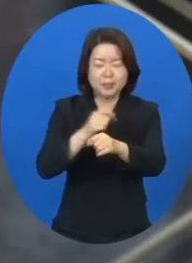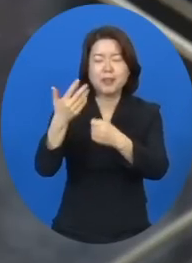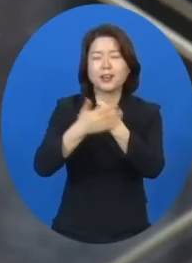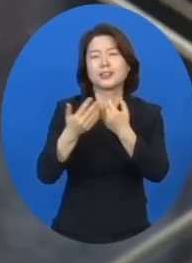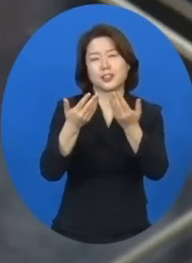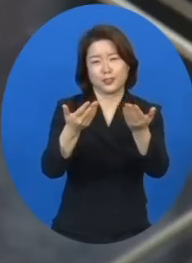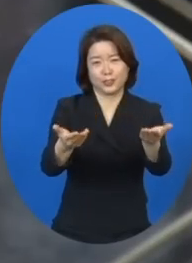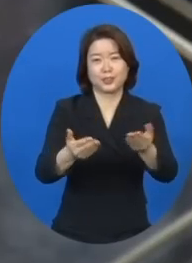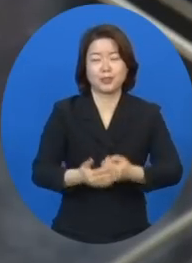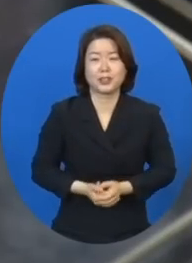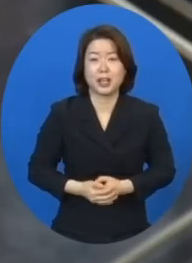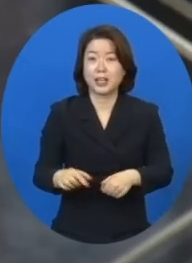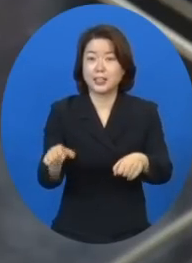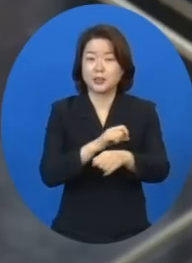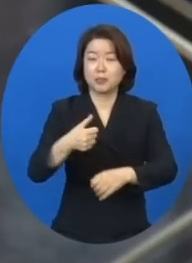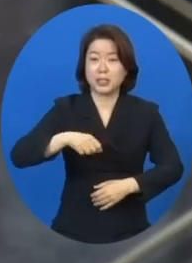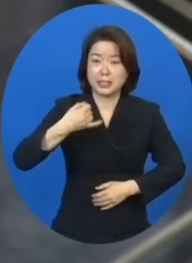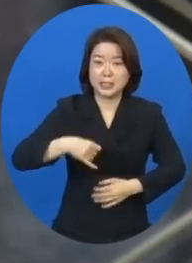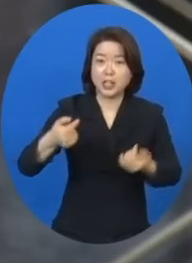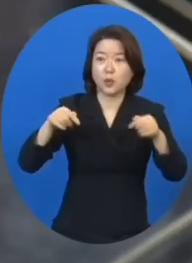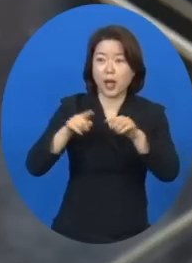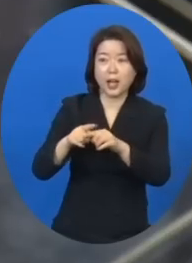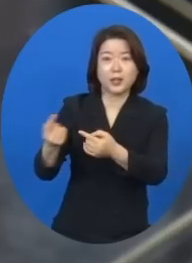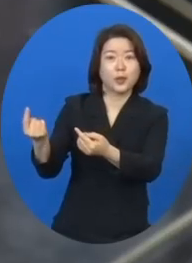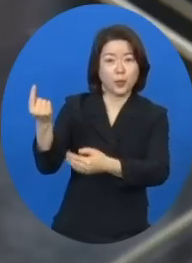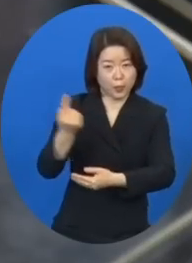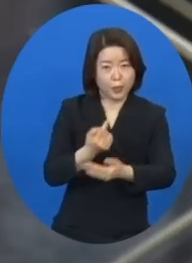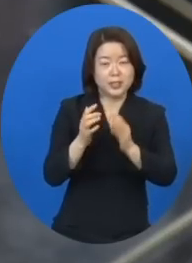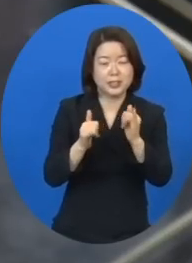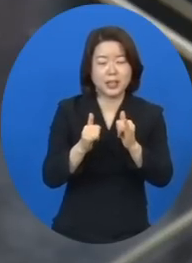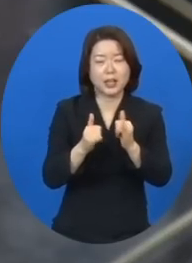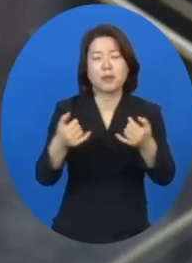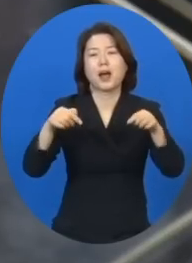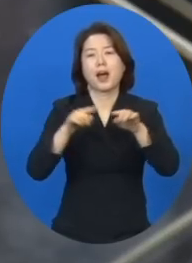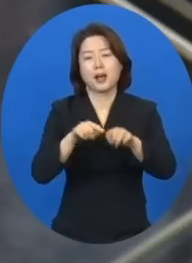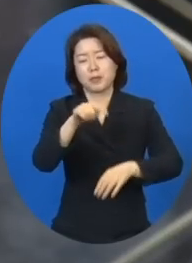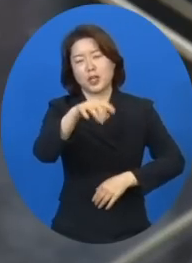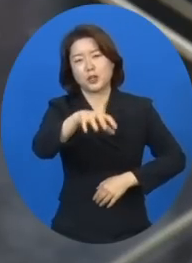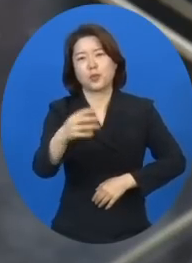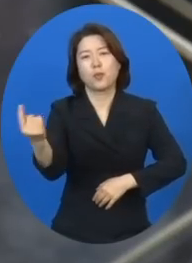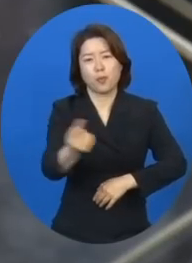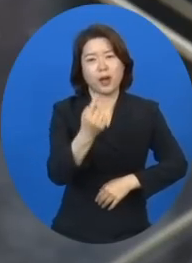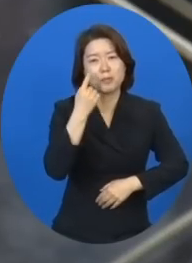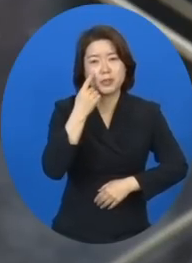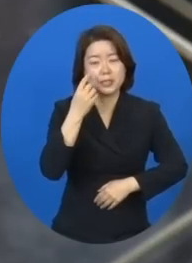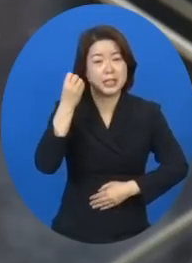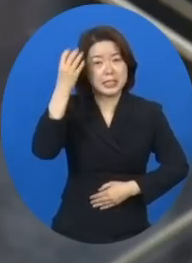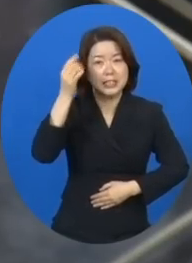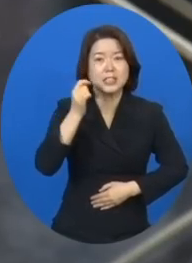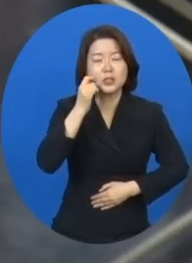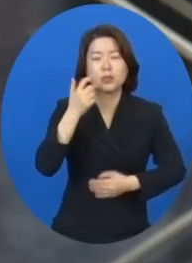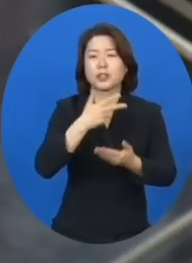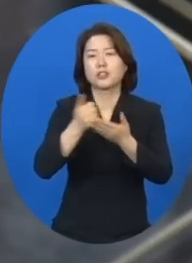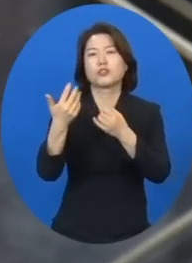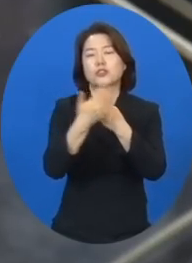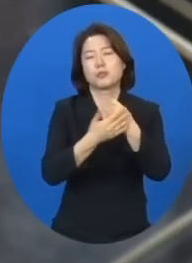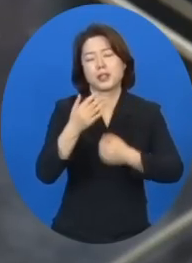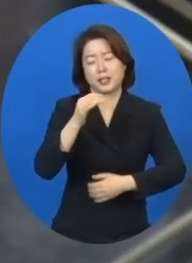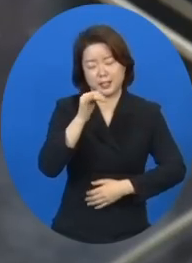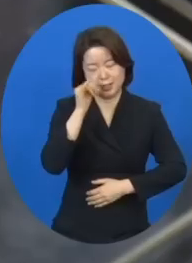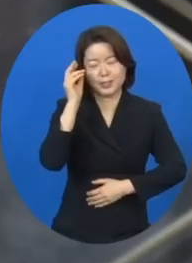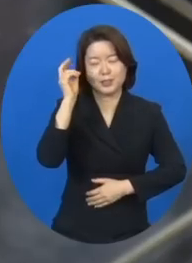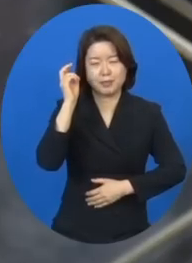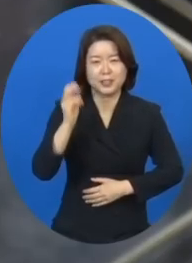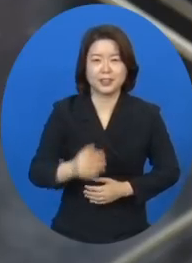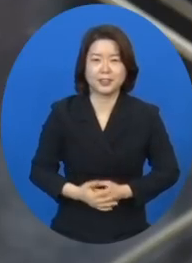특별히 자녀들과 함께 계신 분, 자녀들과 함께 올라오세요. 잊을 수 없는 주님의 은혜가 있을 줄